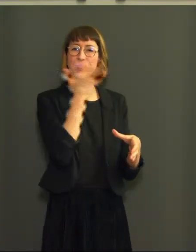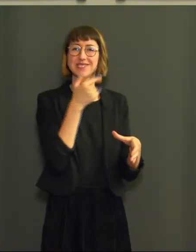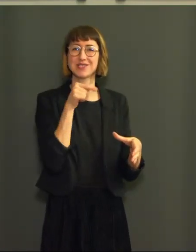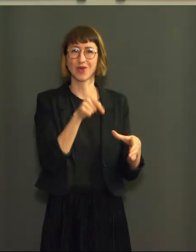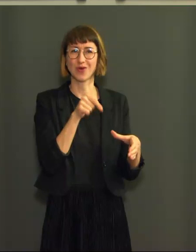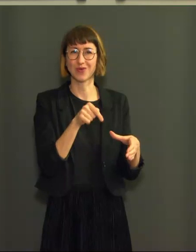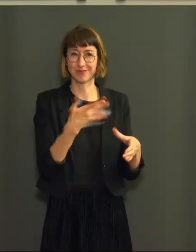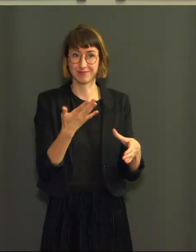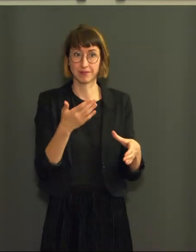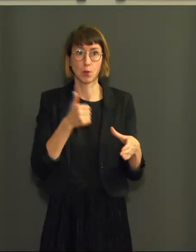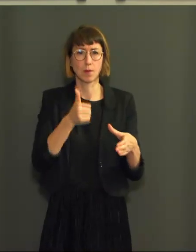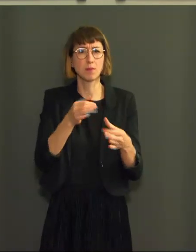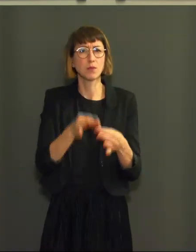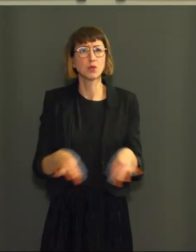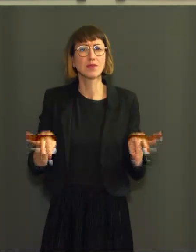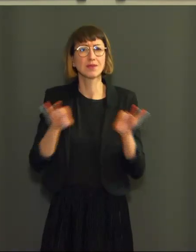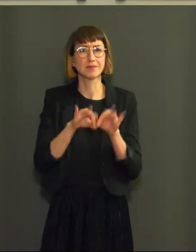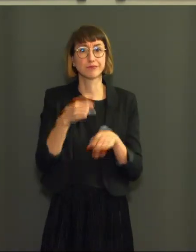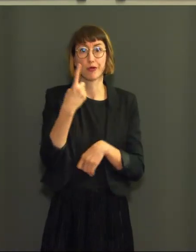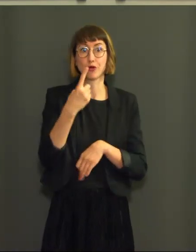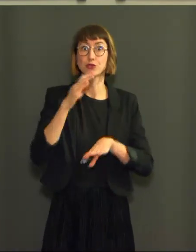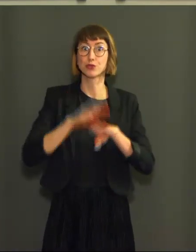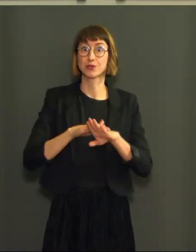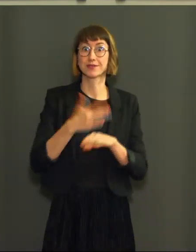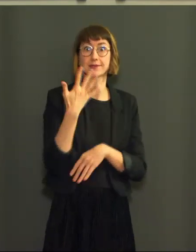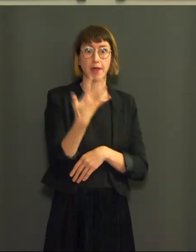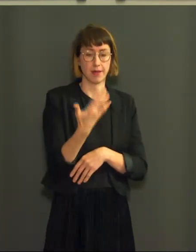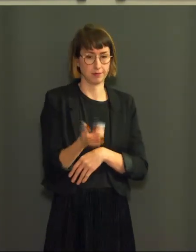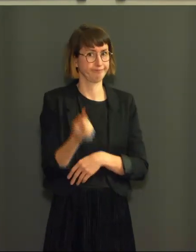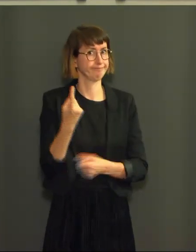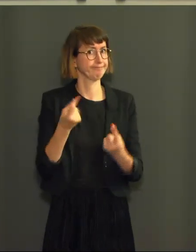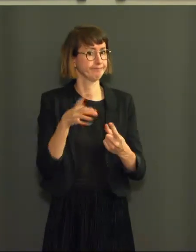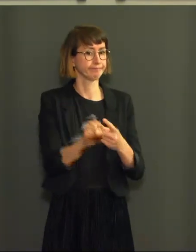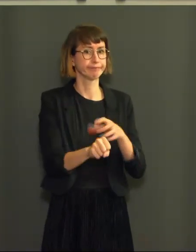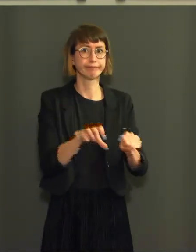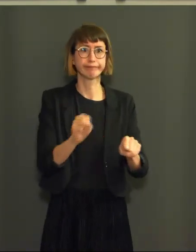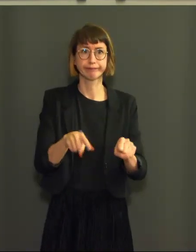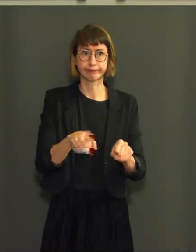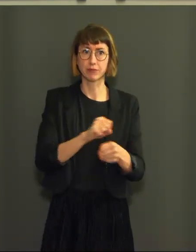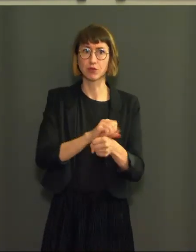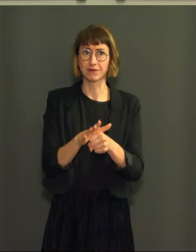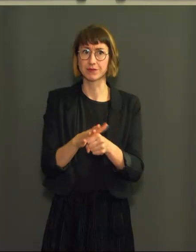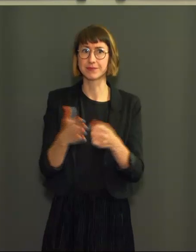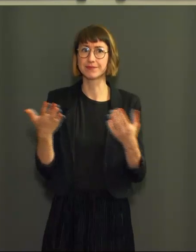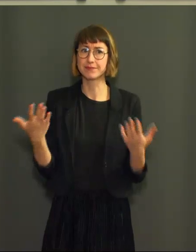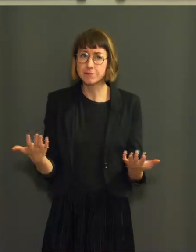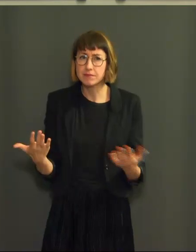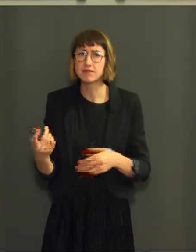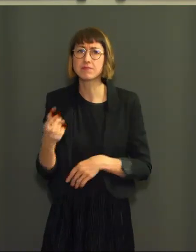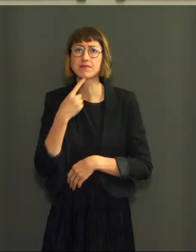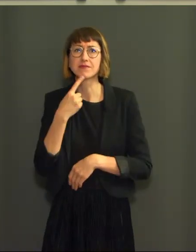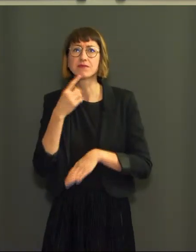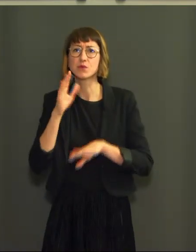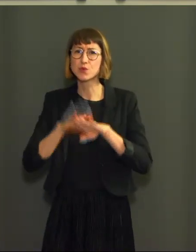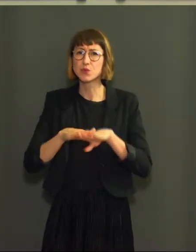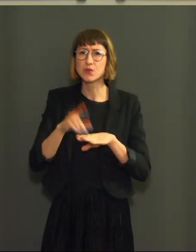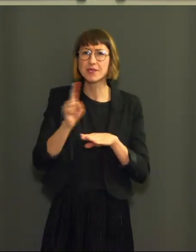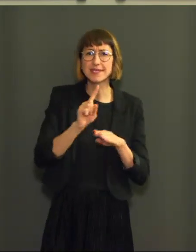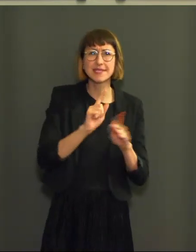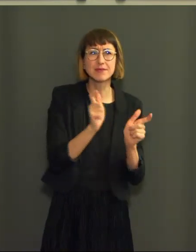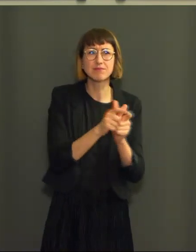5. Ce qui rajeunit globalement la population des nouveaux cas, puisque maintenant la moitié des personnes infectées a